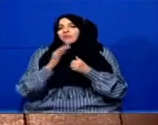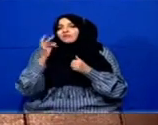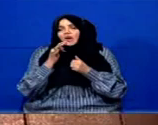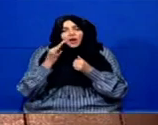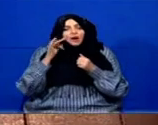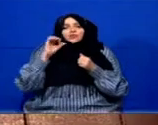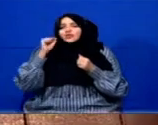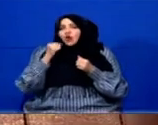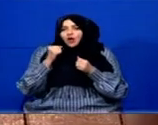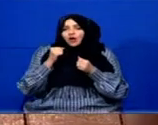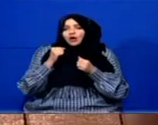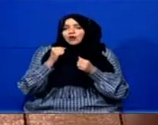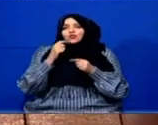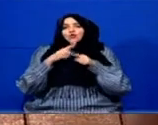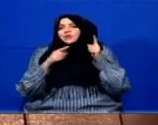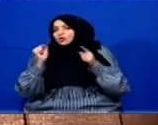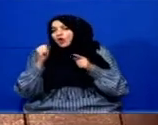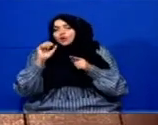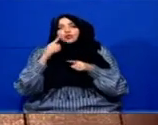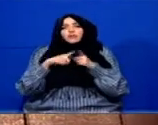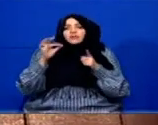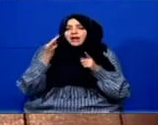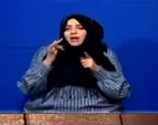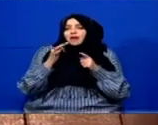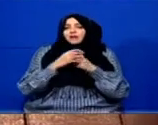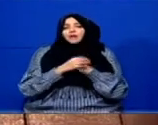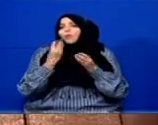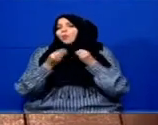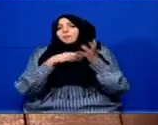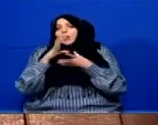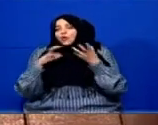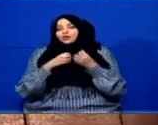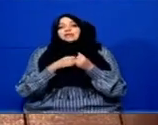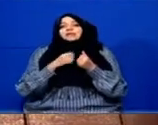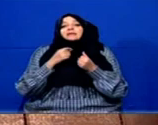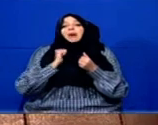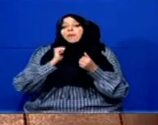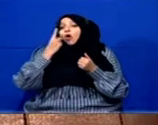من جهه الاب او من جهه الام او كانوا مختلطين الامه